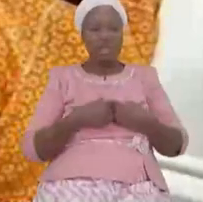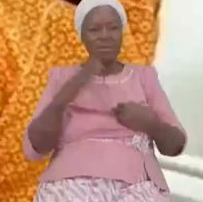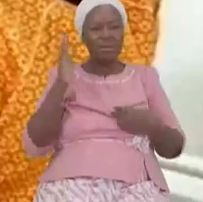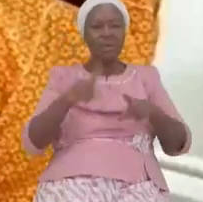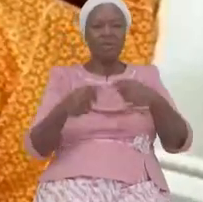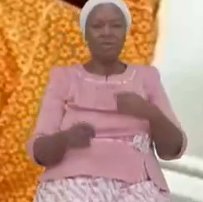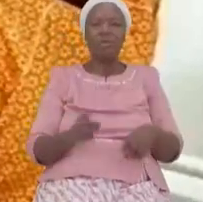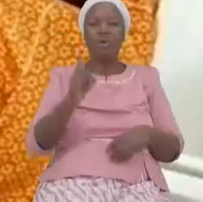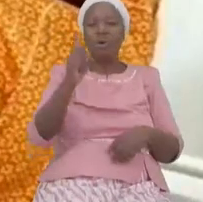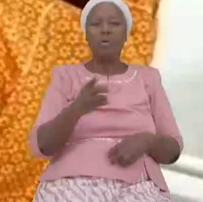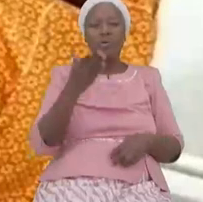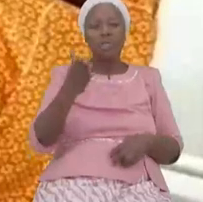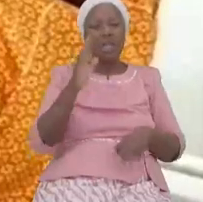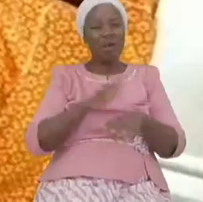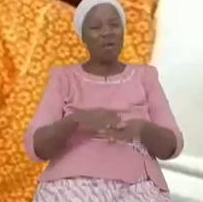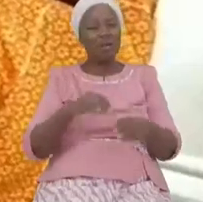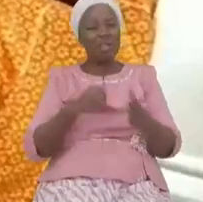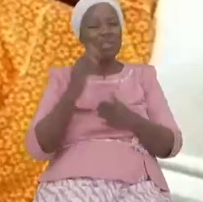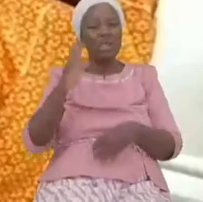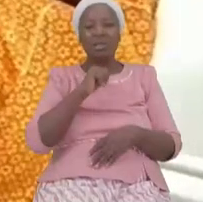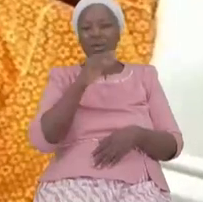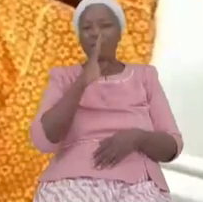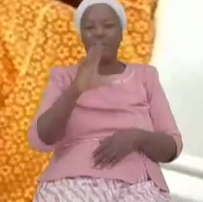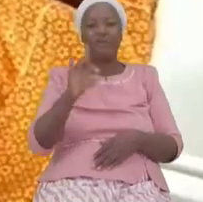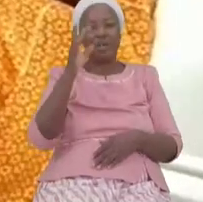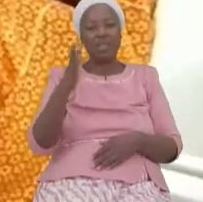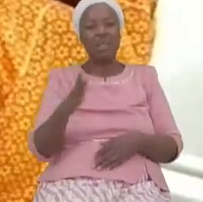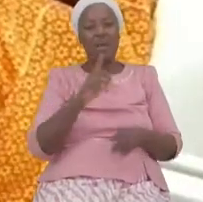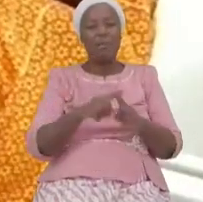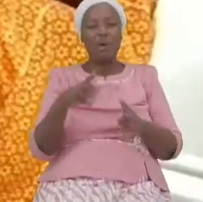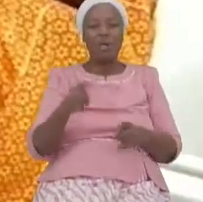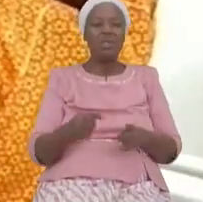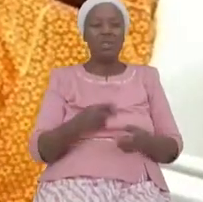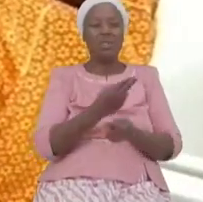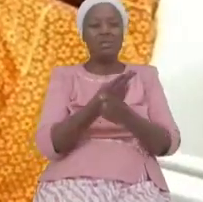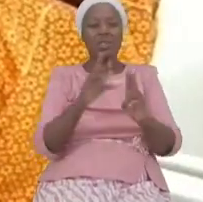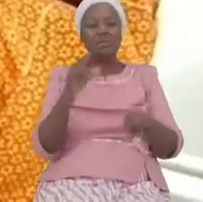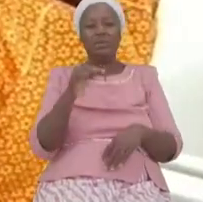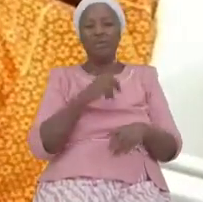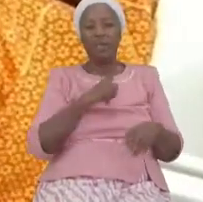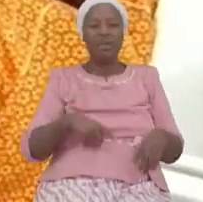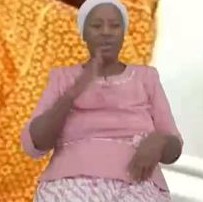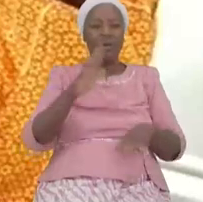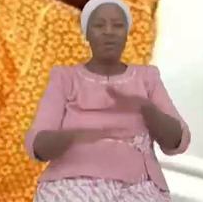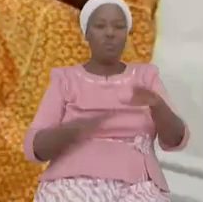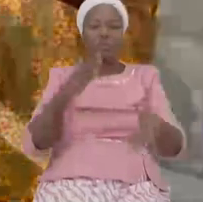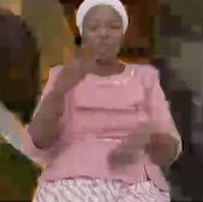s'y rencontrera. Les délivrés y marcheront.